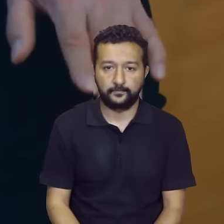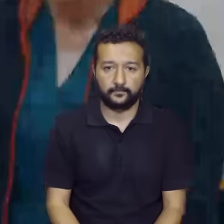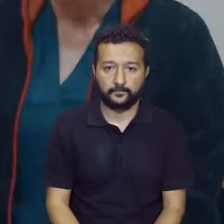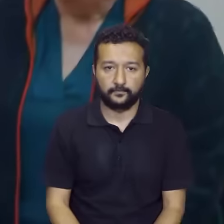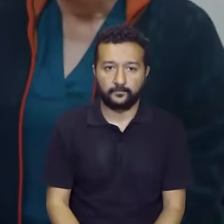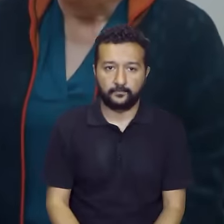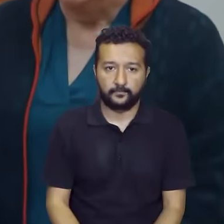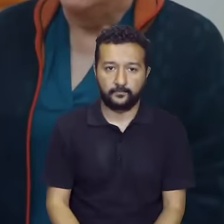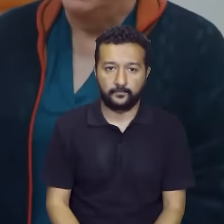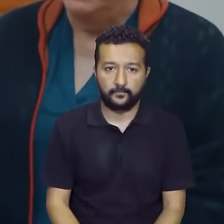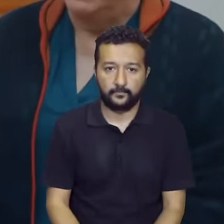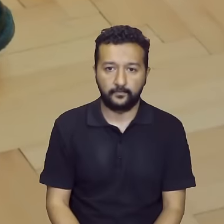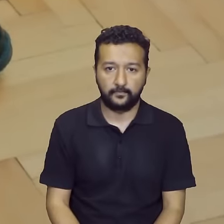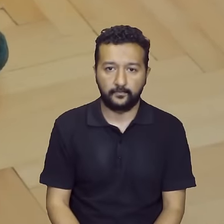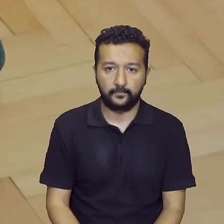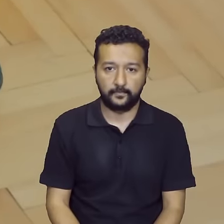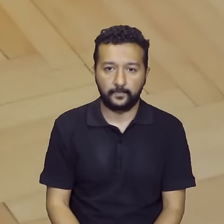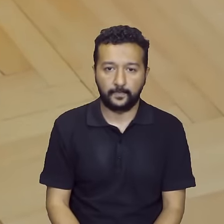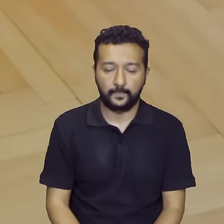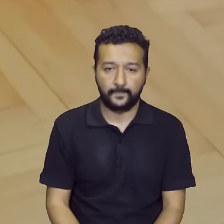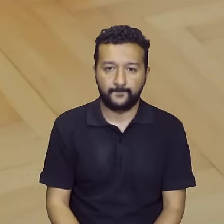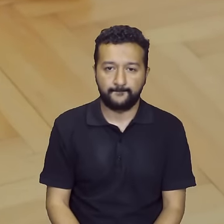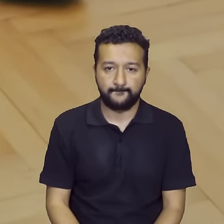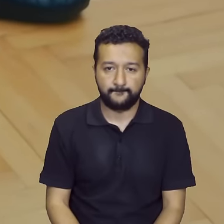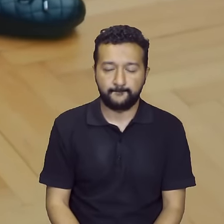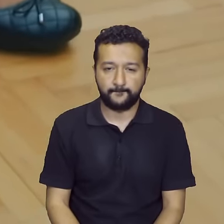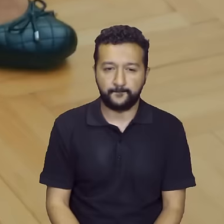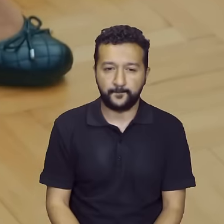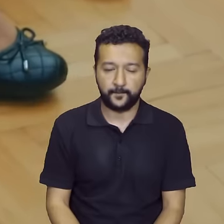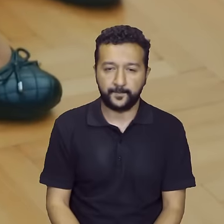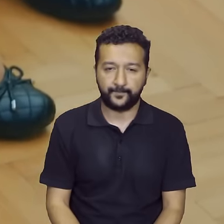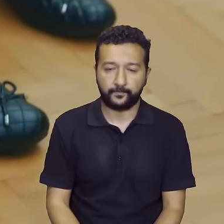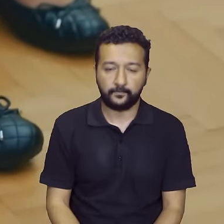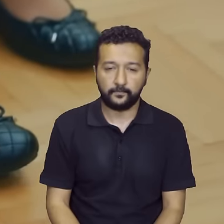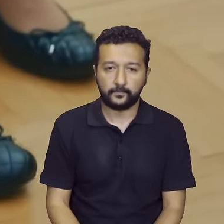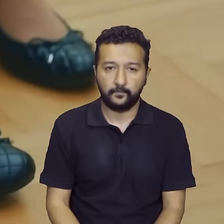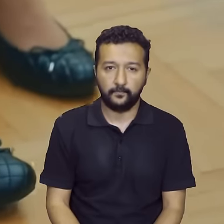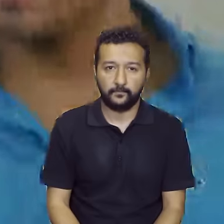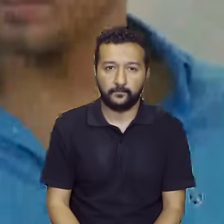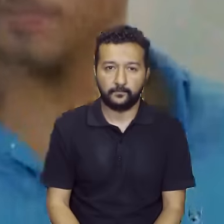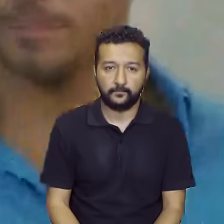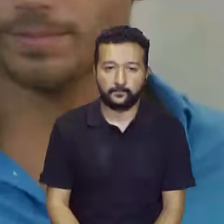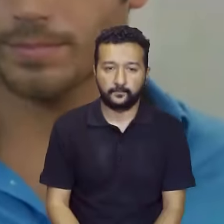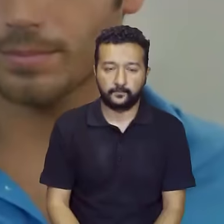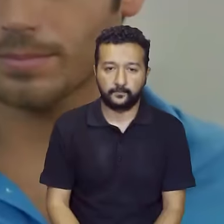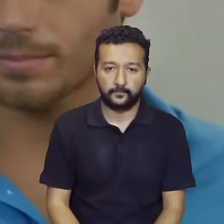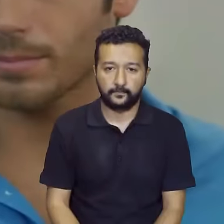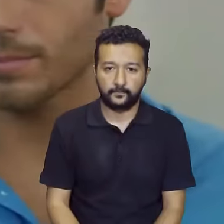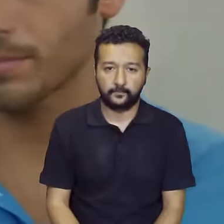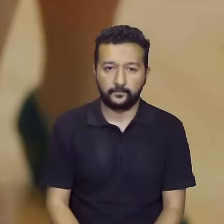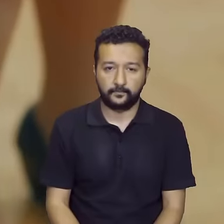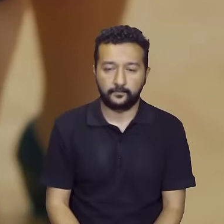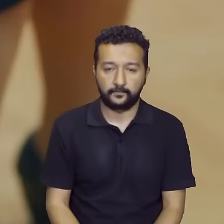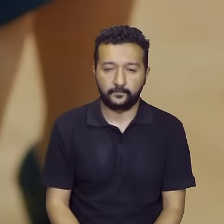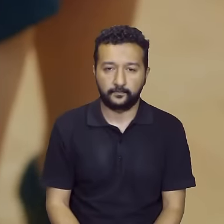Münir'in eli. Yan yana oturdukları sandalyelerde sıkıntıdan ayaklarını yere vuruyorlar. Münir diz kapağının üzerinde parmaklarını